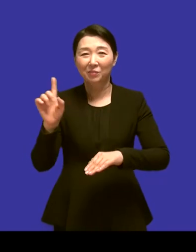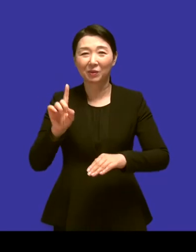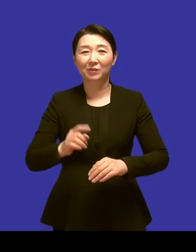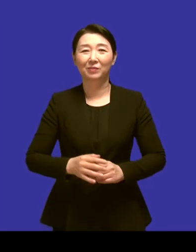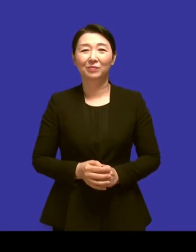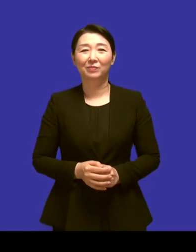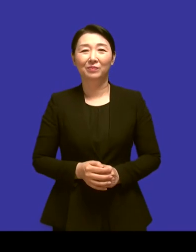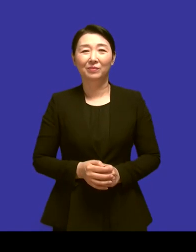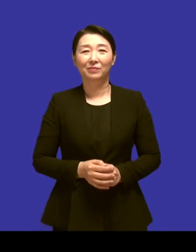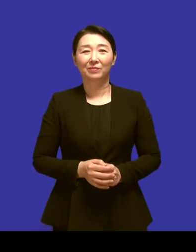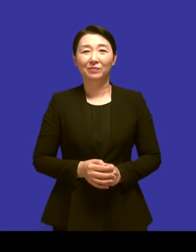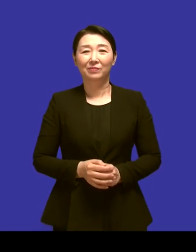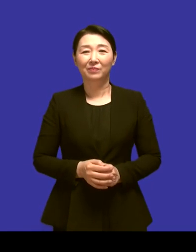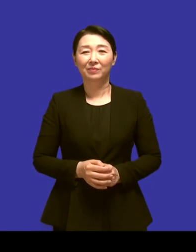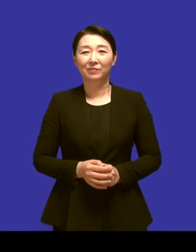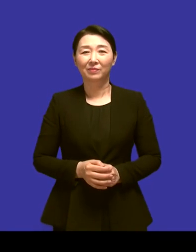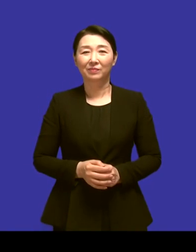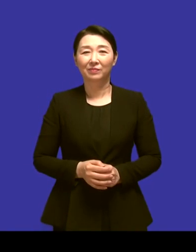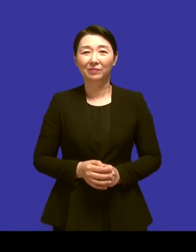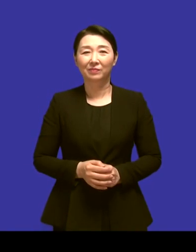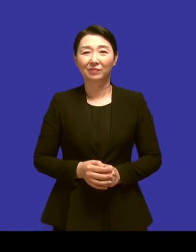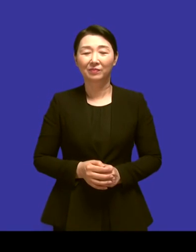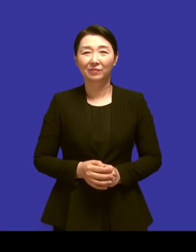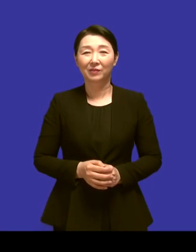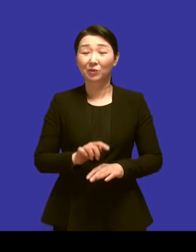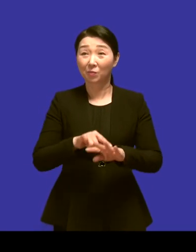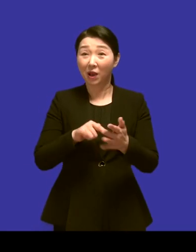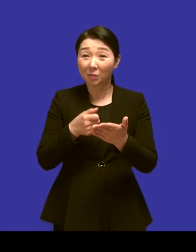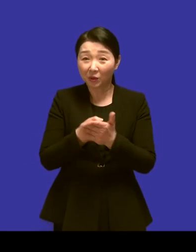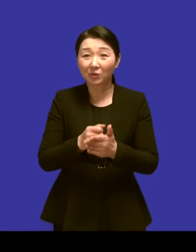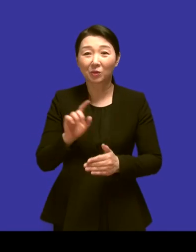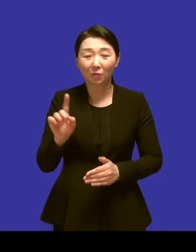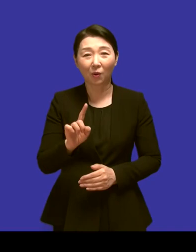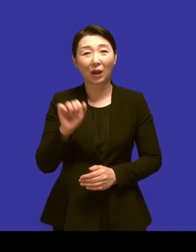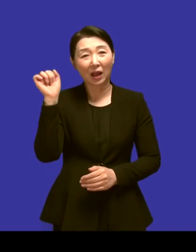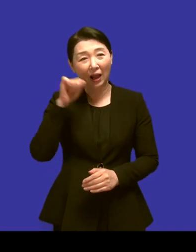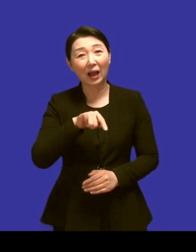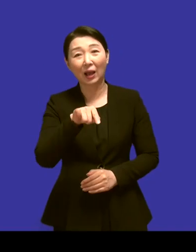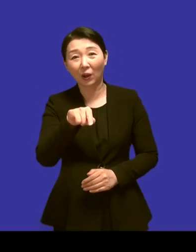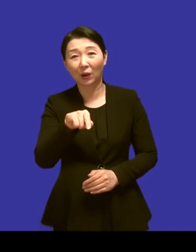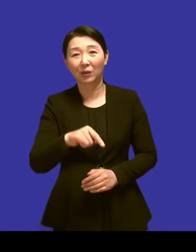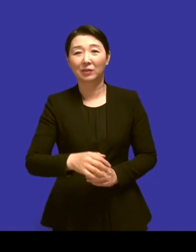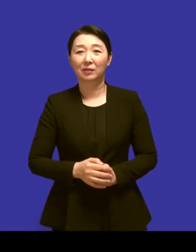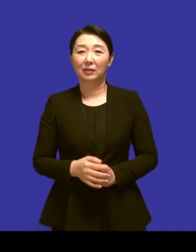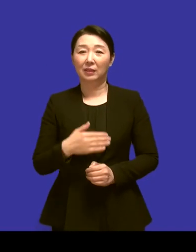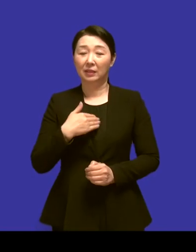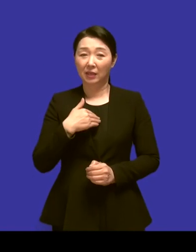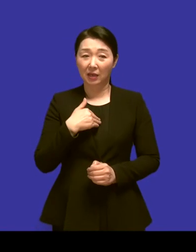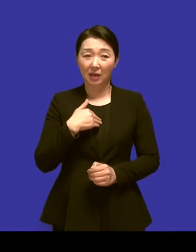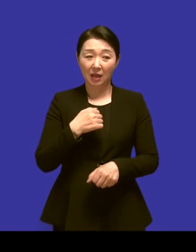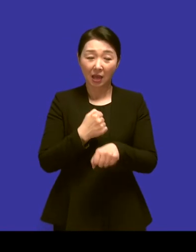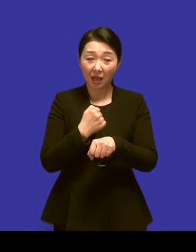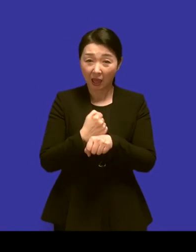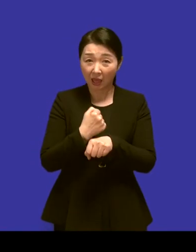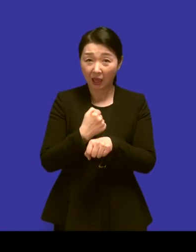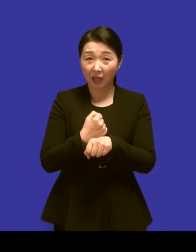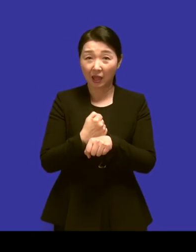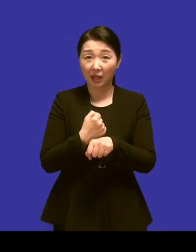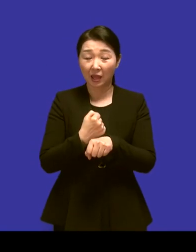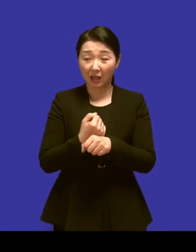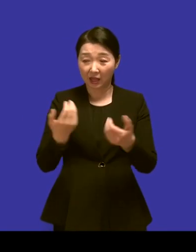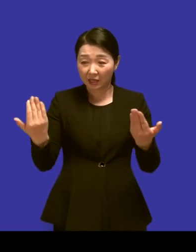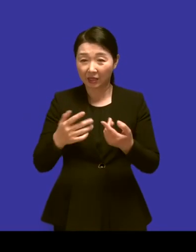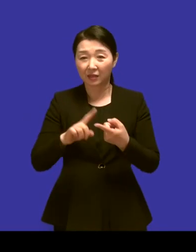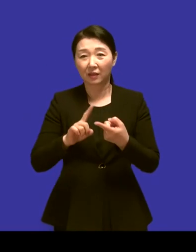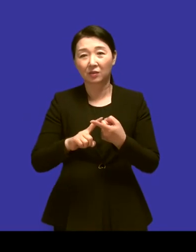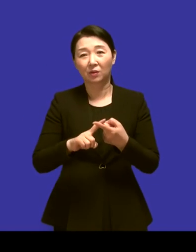이제 그 계속 마음을 먹었던 게 아 여기에서 내가 제가 해야 할